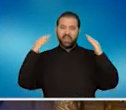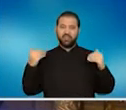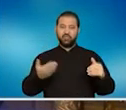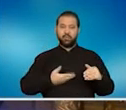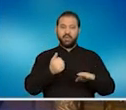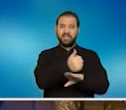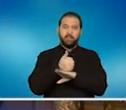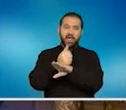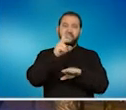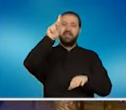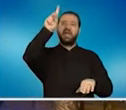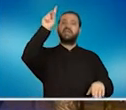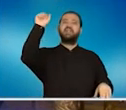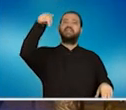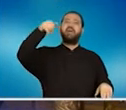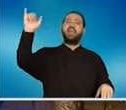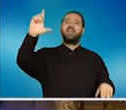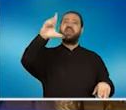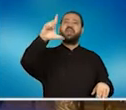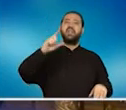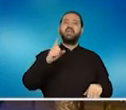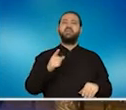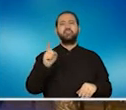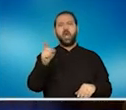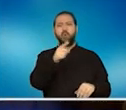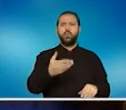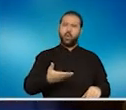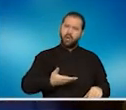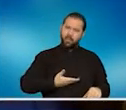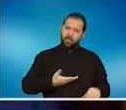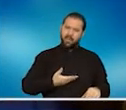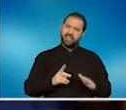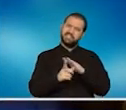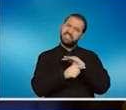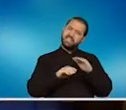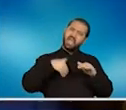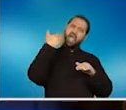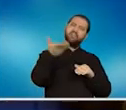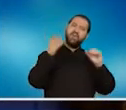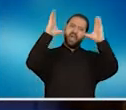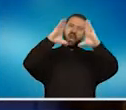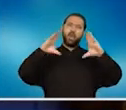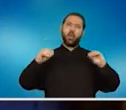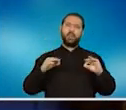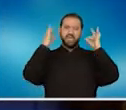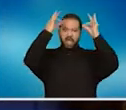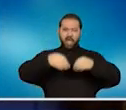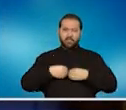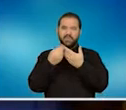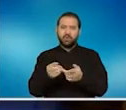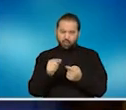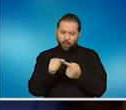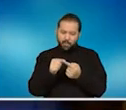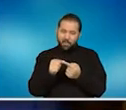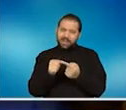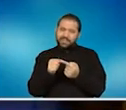și la solicitarea unor părinți din străinătate. Am dat o părticică din moaștele Sfântului,